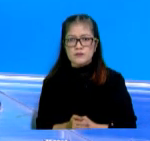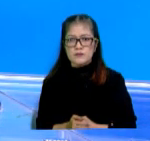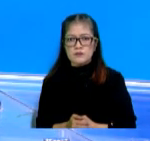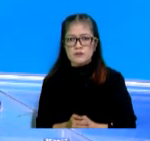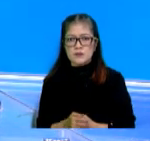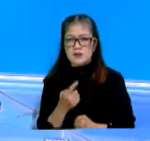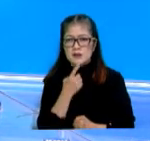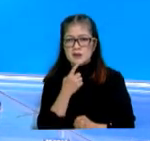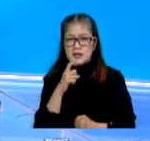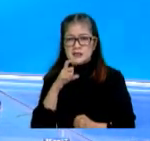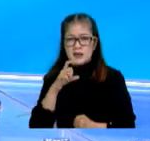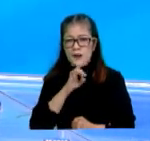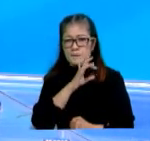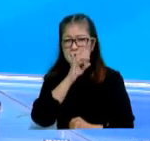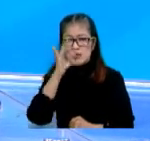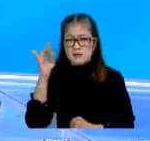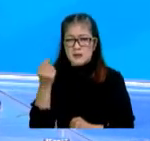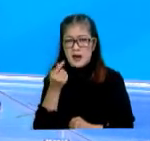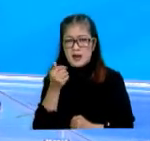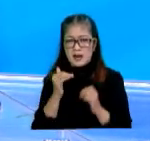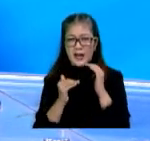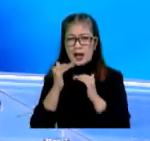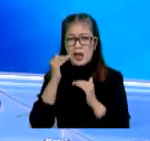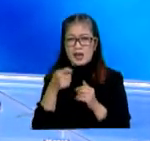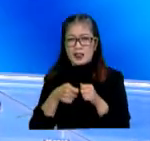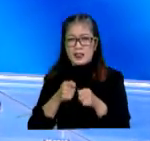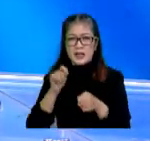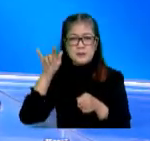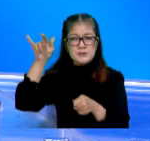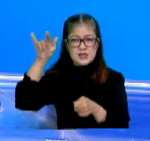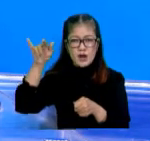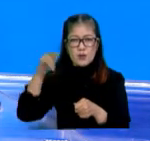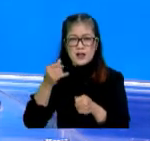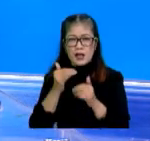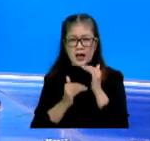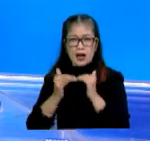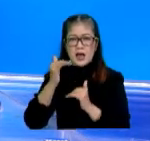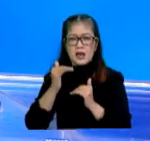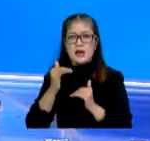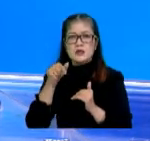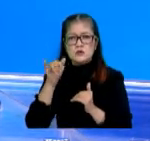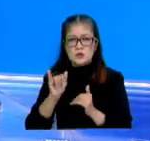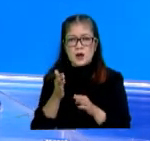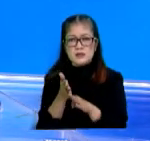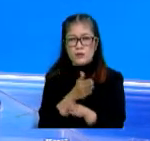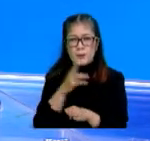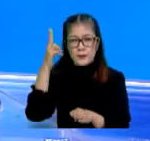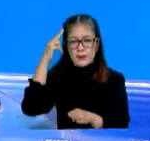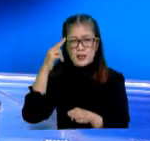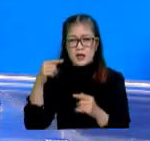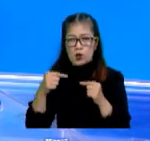Sejumlah pihak menanggapi secara beragam kenaikan harga tiket pesawat yang dipicu kenaikan harga aftur. Sebelumnya pemerintah melalui Kementerian